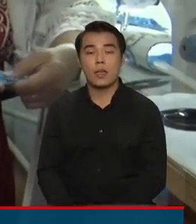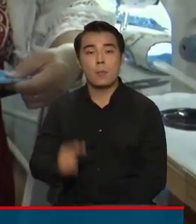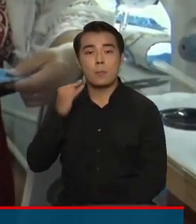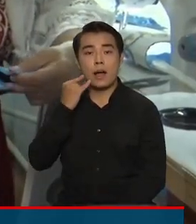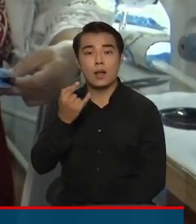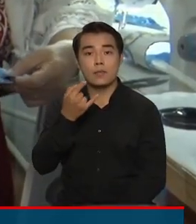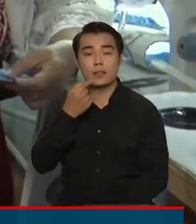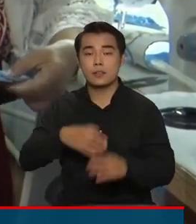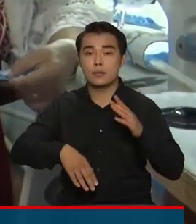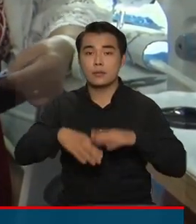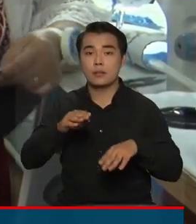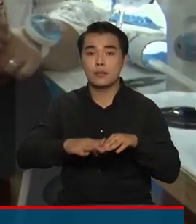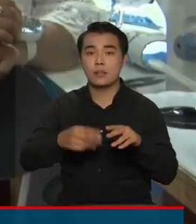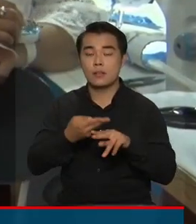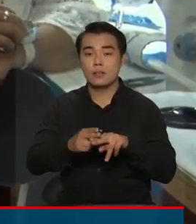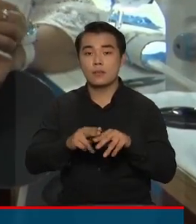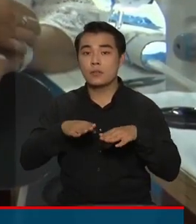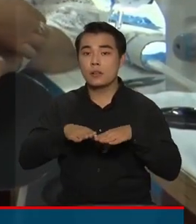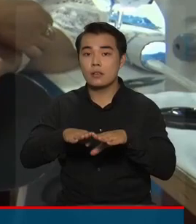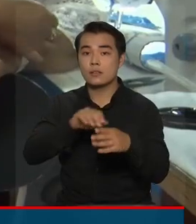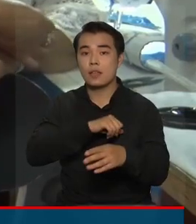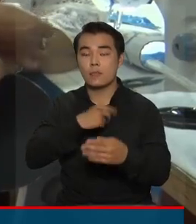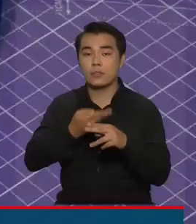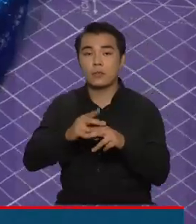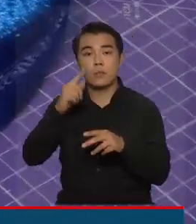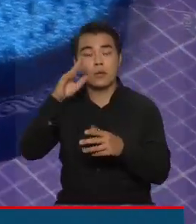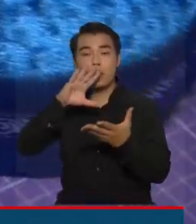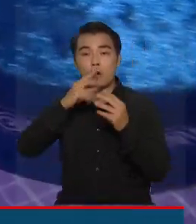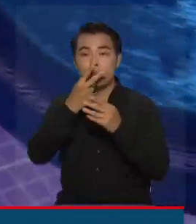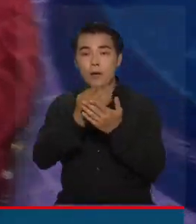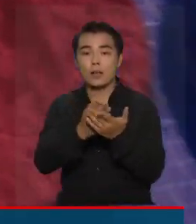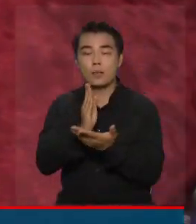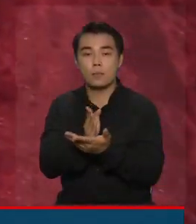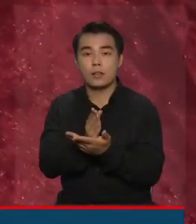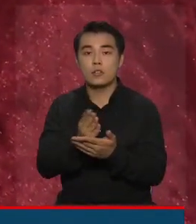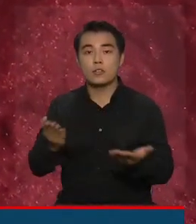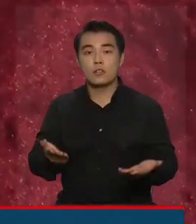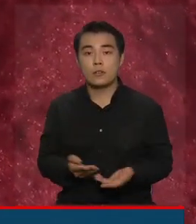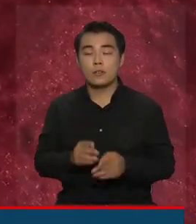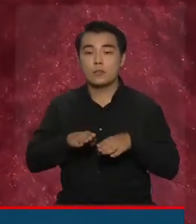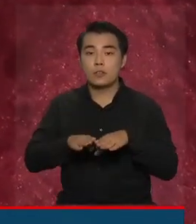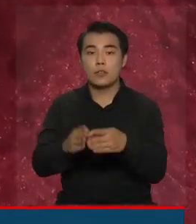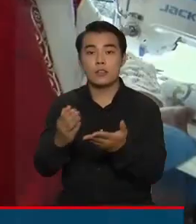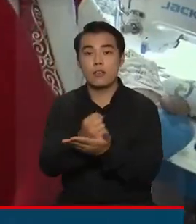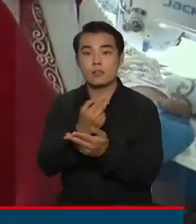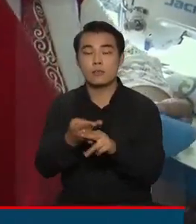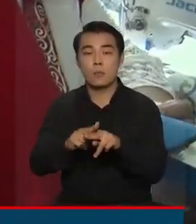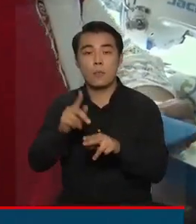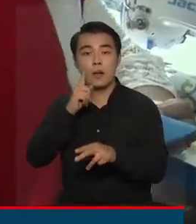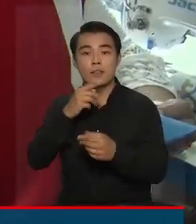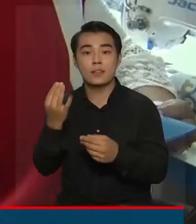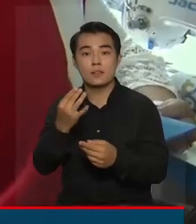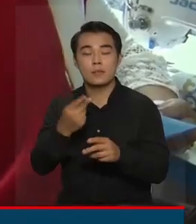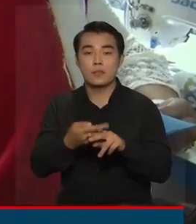Павлодарлық қолөнершілер қазақтың сәндік қолданбалы өнерін замана талабына сай насихаттап жүр. Тіршілік көзін тігіншіліктен тапқан жандар қызығушылық танытып